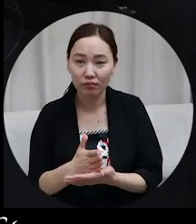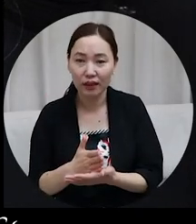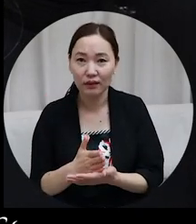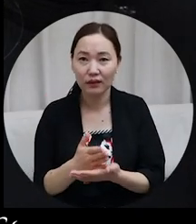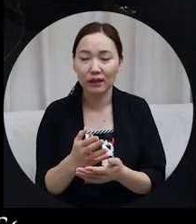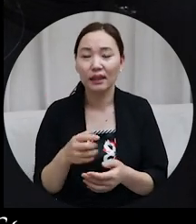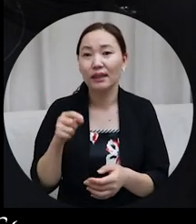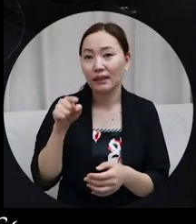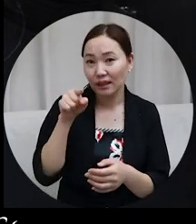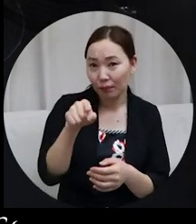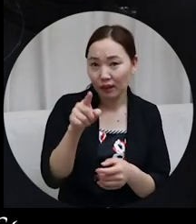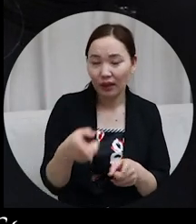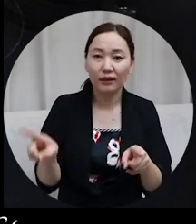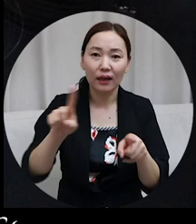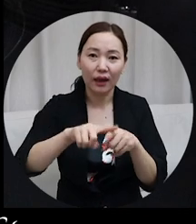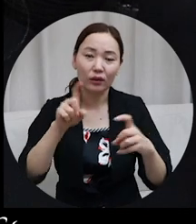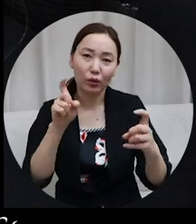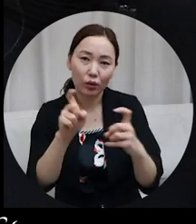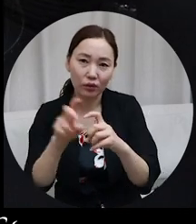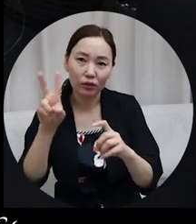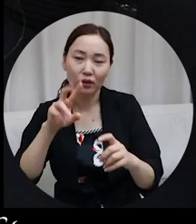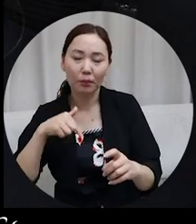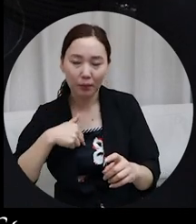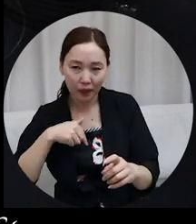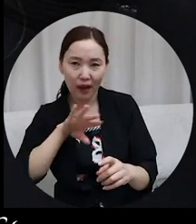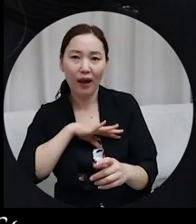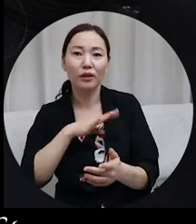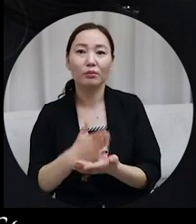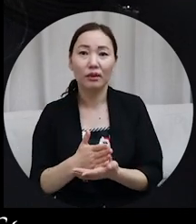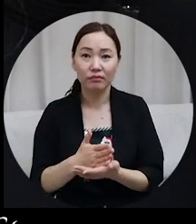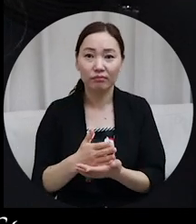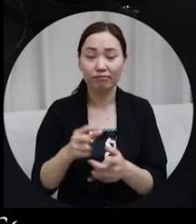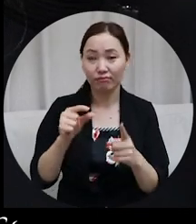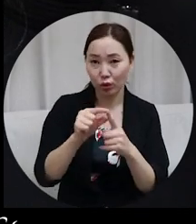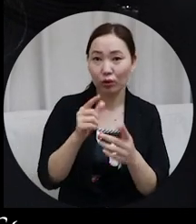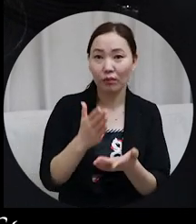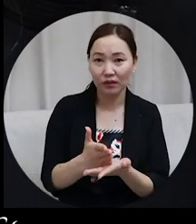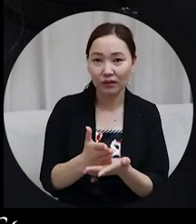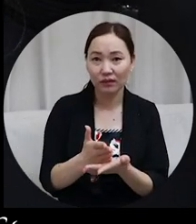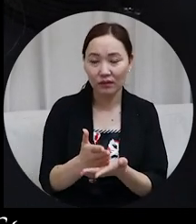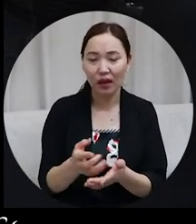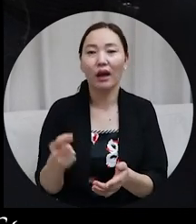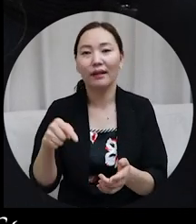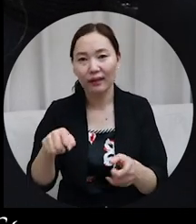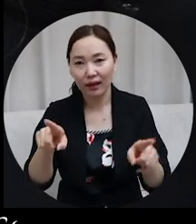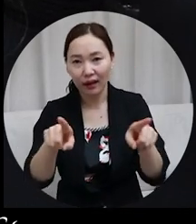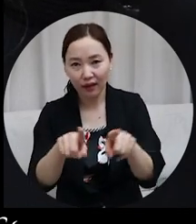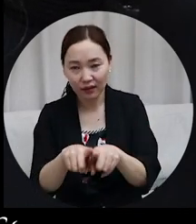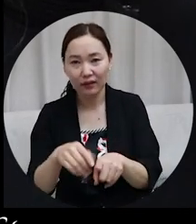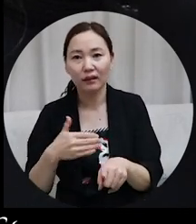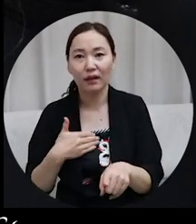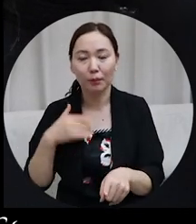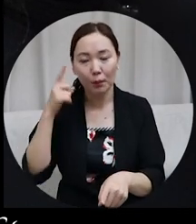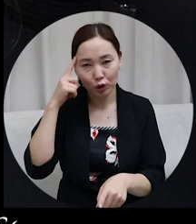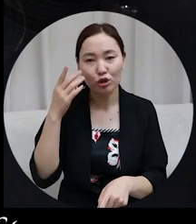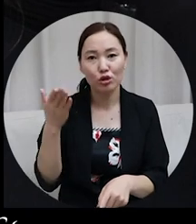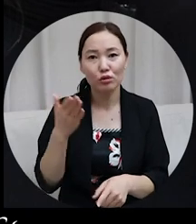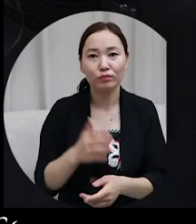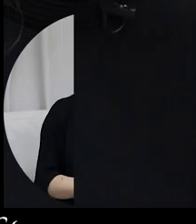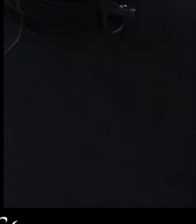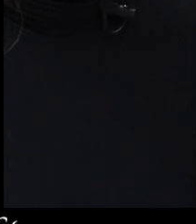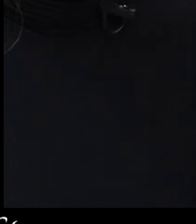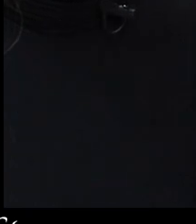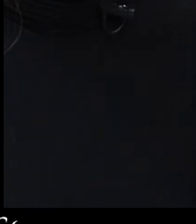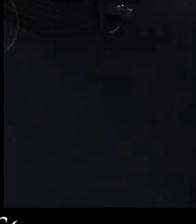би үхлээс айхгүй байна ерөөсөө ч айхгүй зүр дахиад чамцаа уулзчихдаггүй гэхээс л айж байна. Яг л нэг тиймэрхүүл философитой